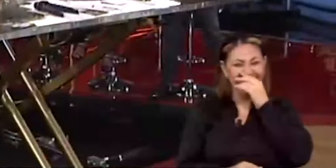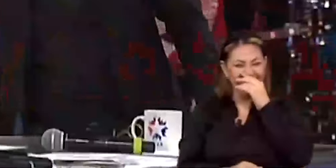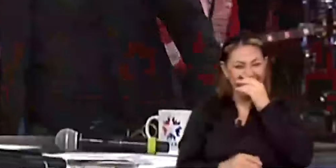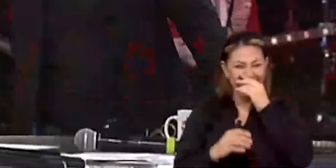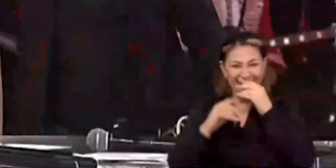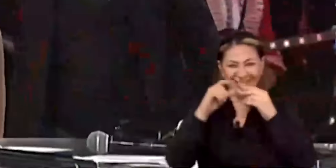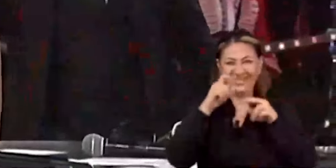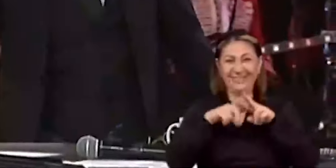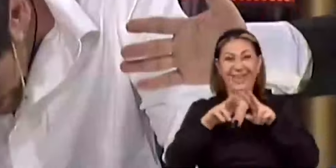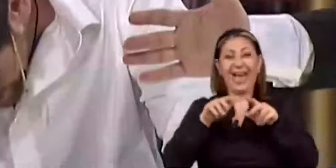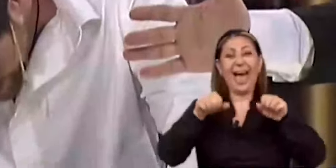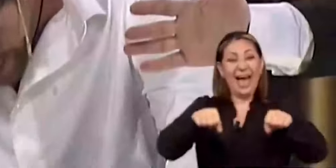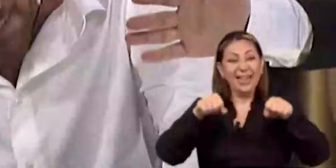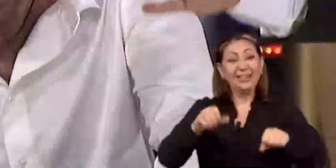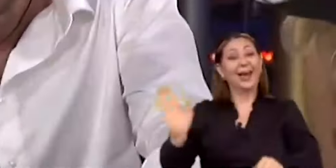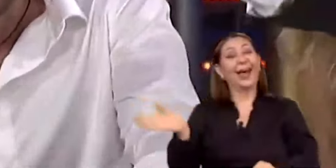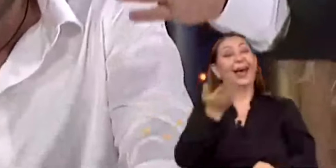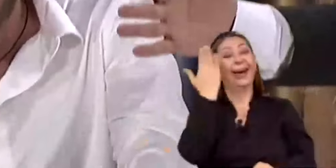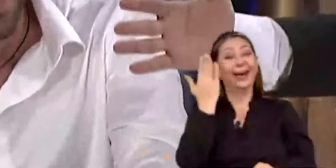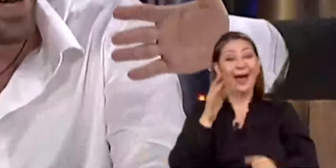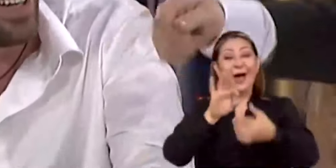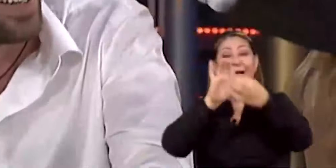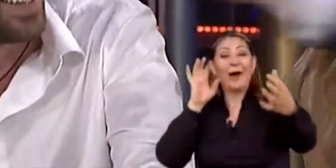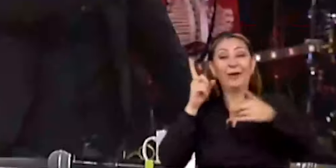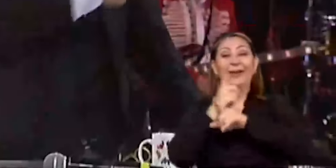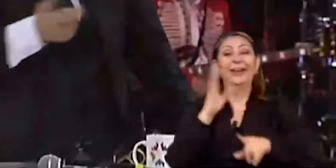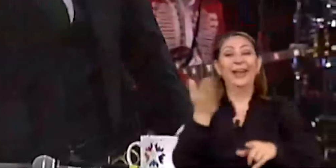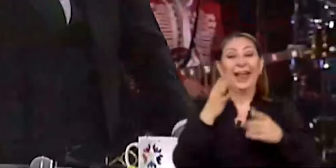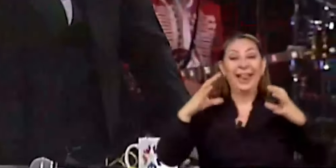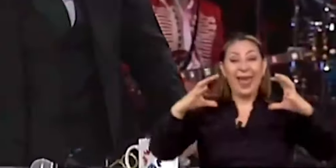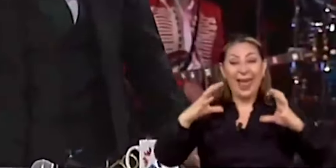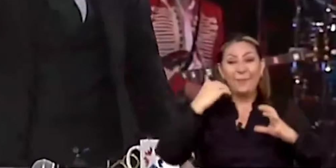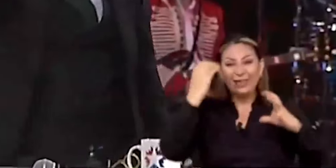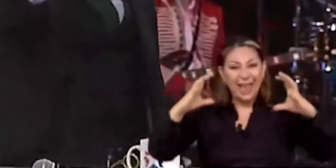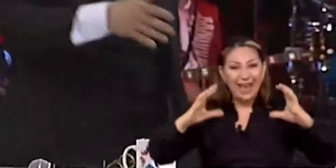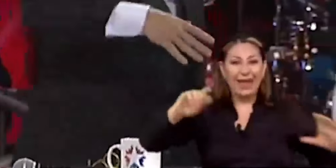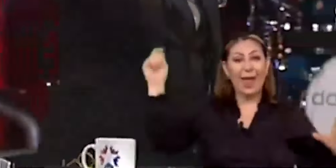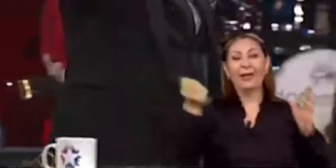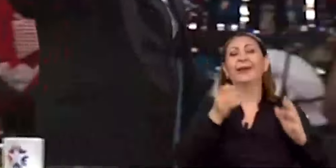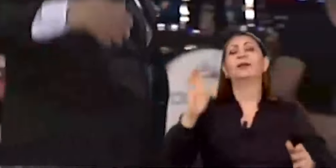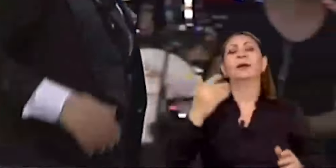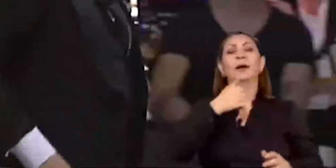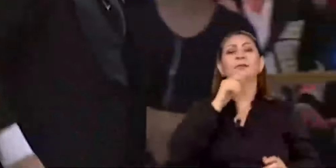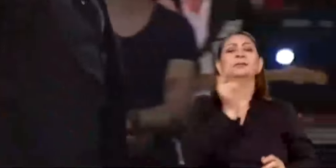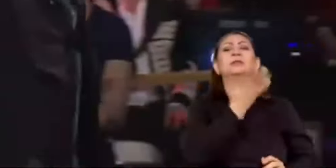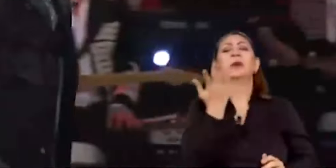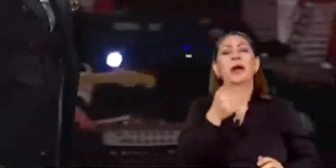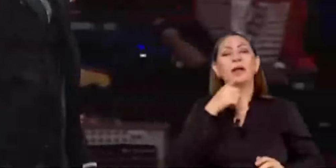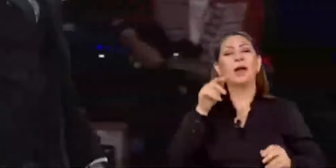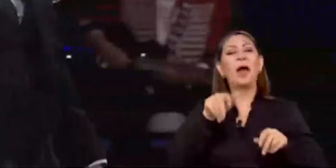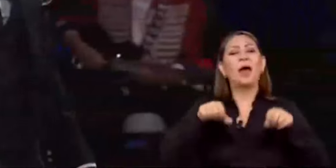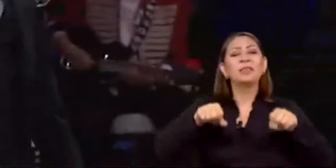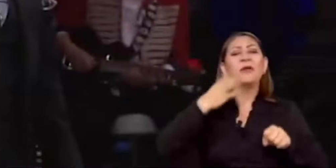Cemal, oğlum at mat geçti. Ok ok mok geçti. Lahanayı kılıçla kekir. Bak, hiç bunlara ihtiyacı yok. Atını